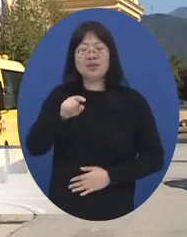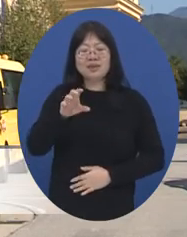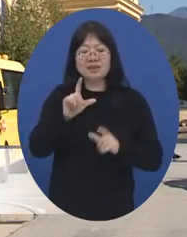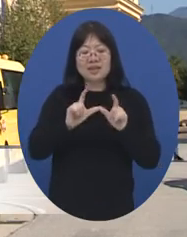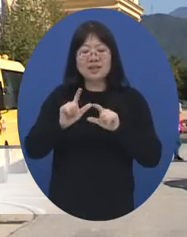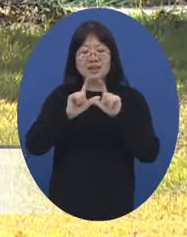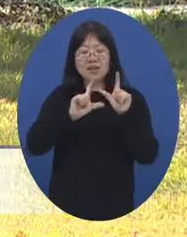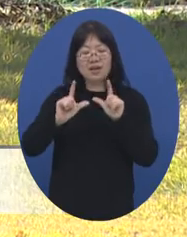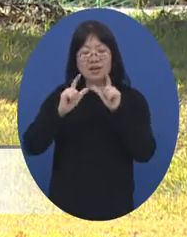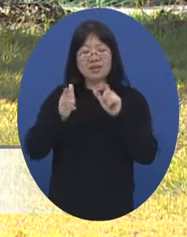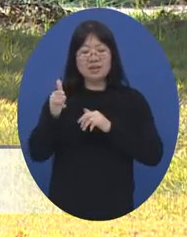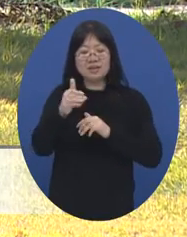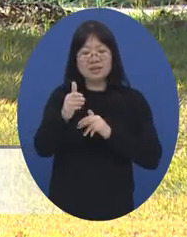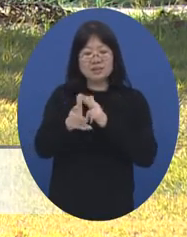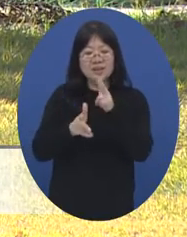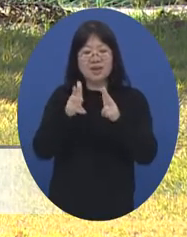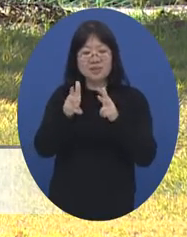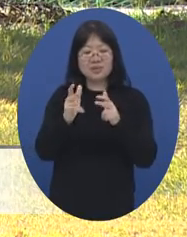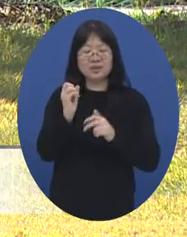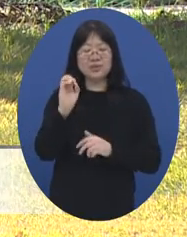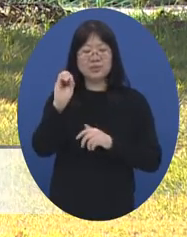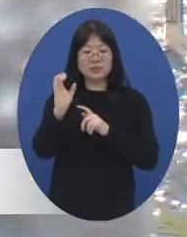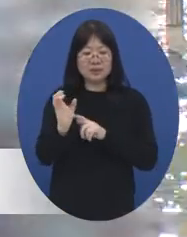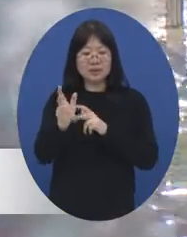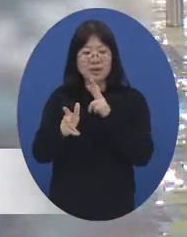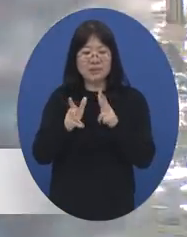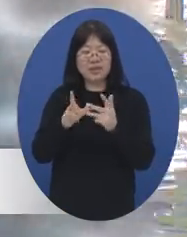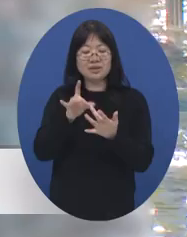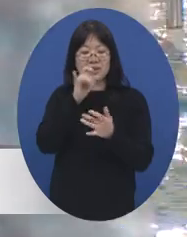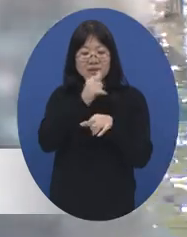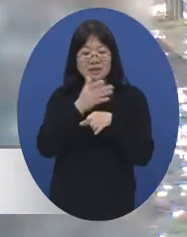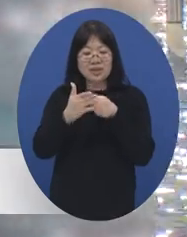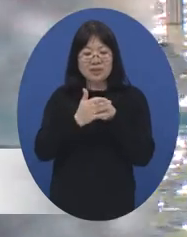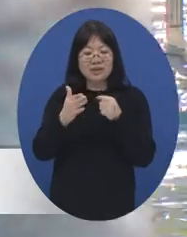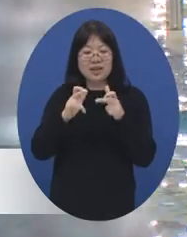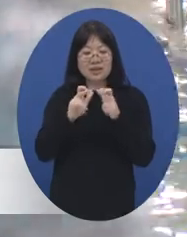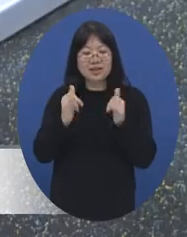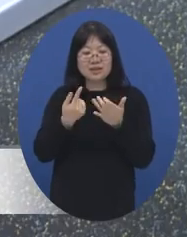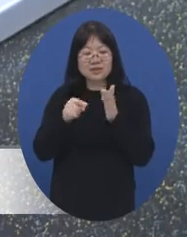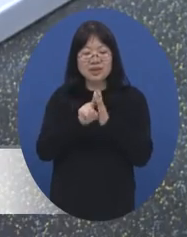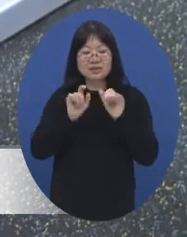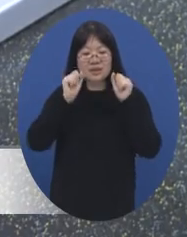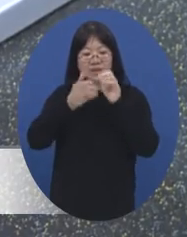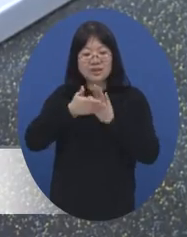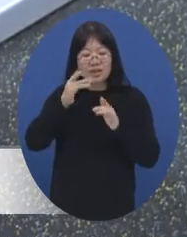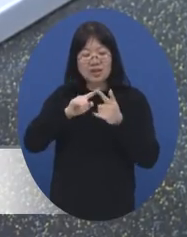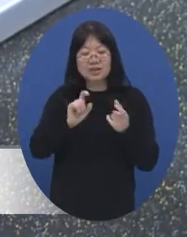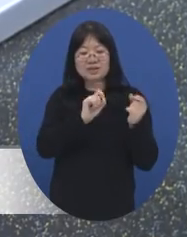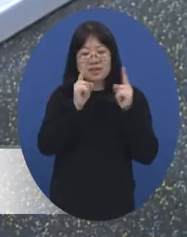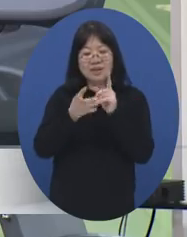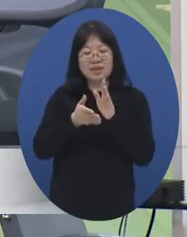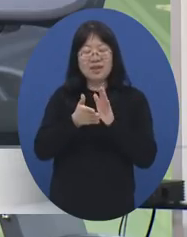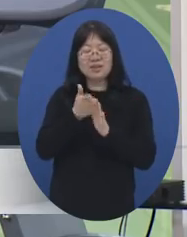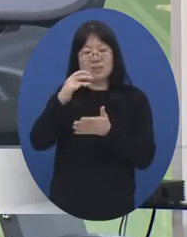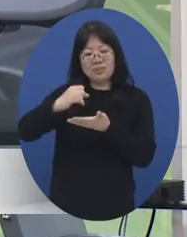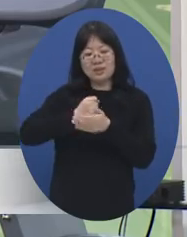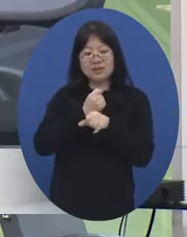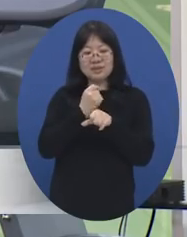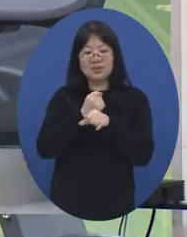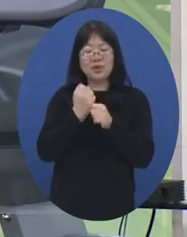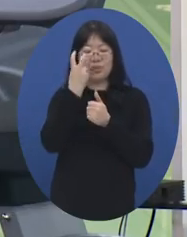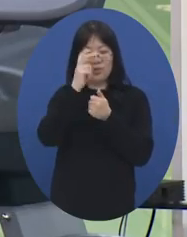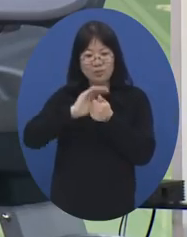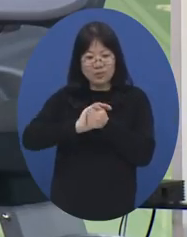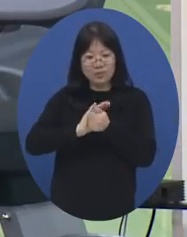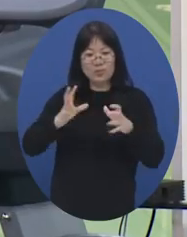생활 사회 간접 자본 인 soc 사업에 선정돼 장애인을 위한 체육시설과 재활치료를 받을 수 있는 돌봄 통합